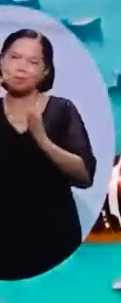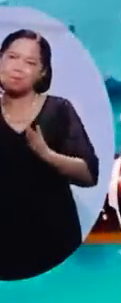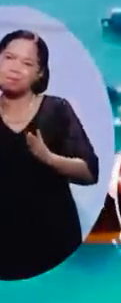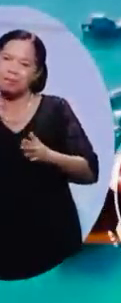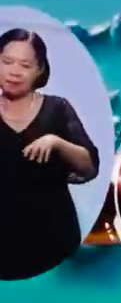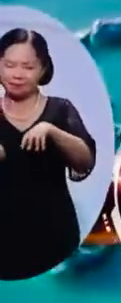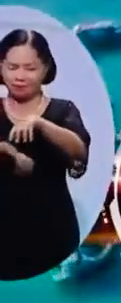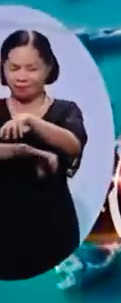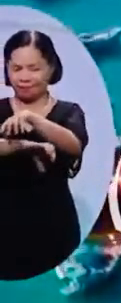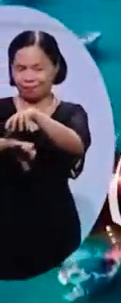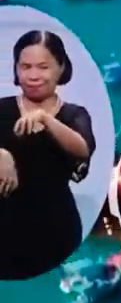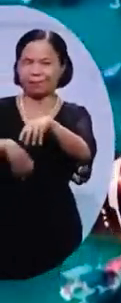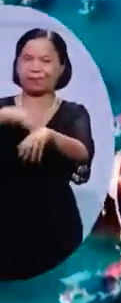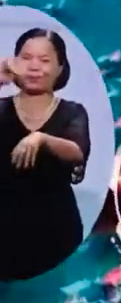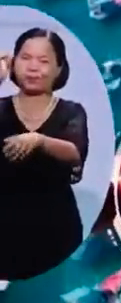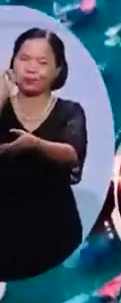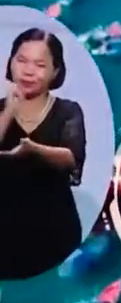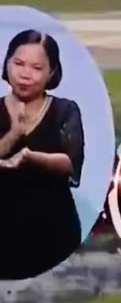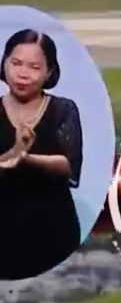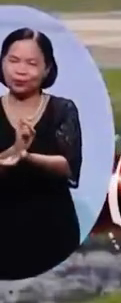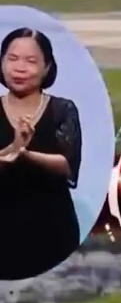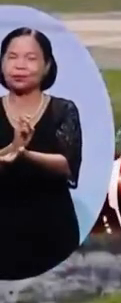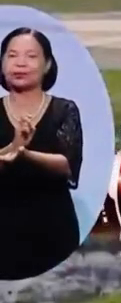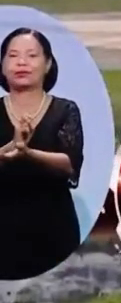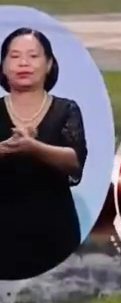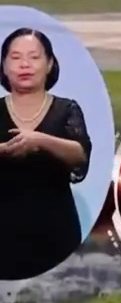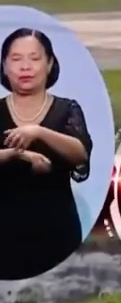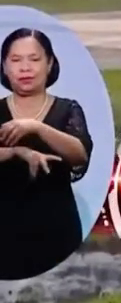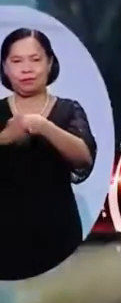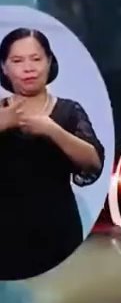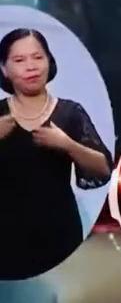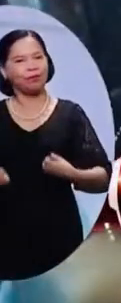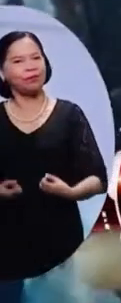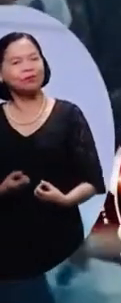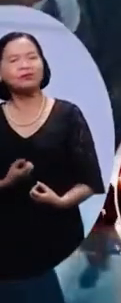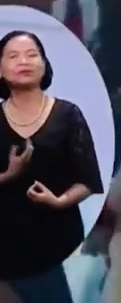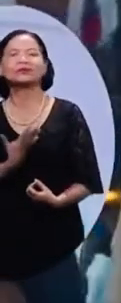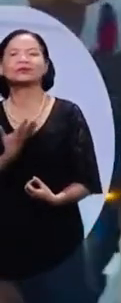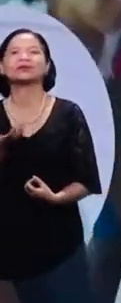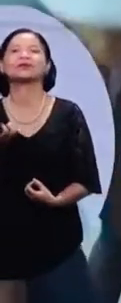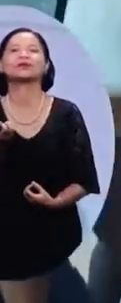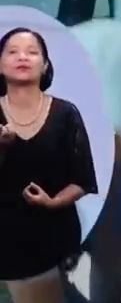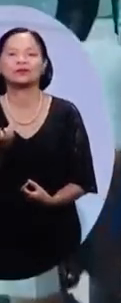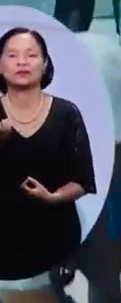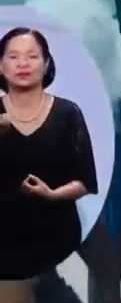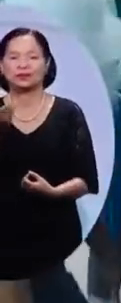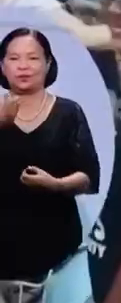mục, đáp ứng nhu cầu phát triển du lịch của Phú Quốc, vừa đảm bảo an sinh xã hội của địa phương.